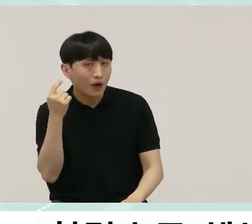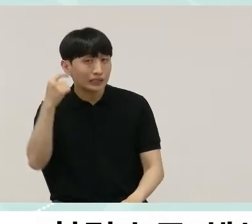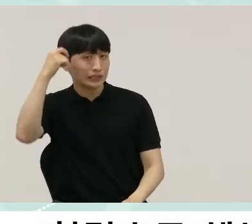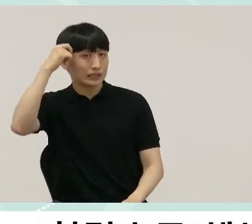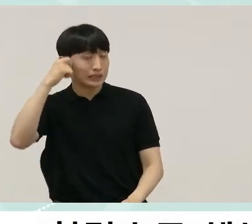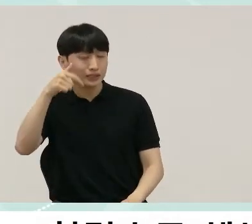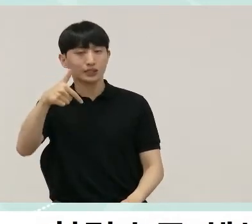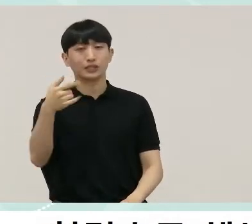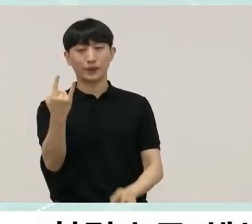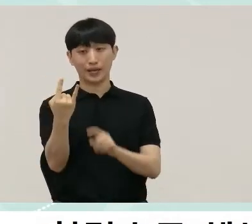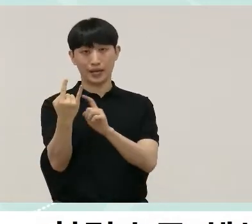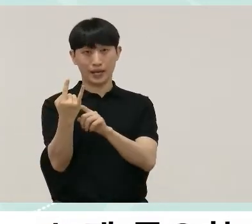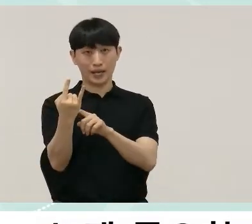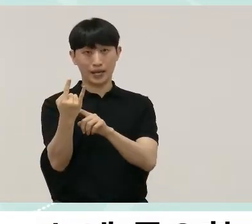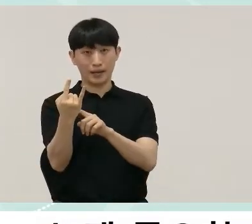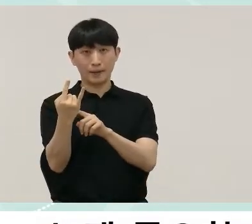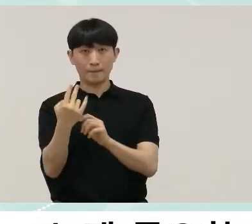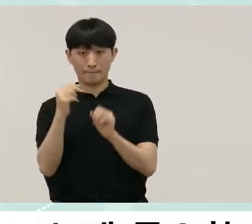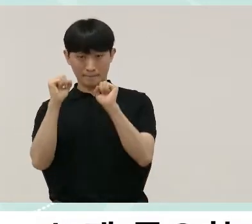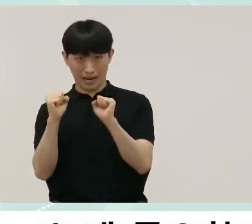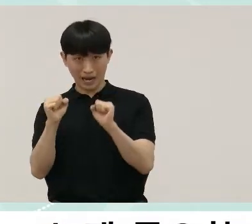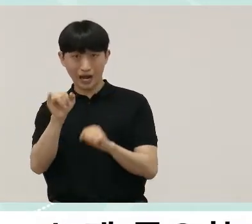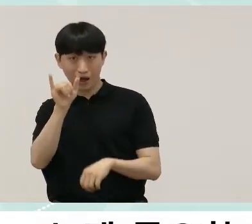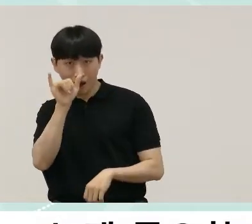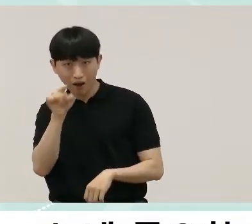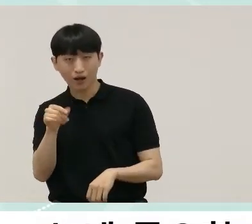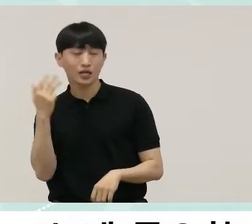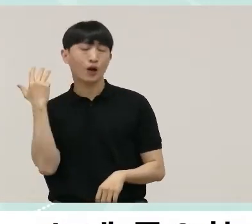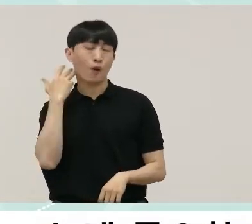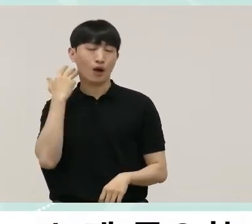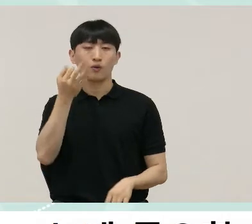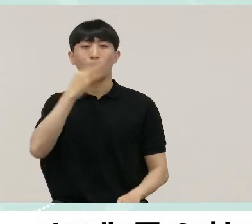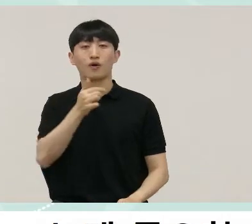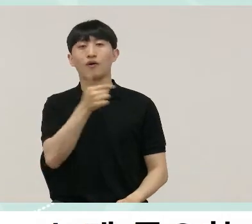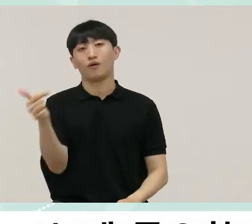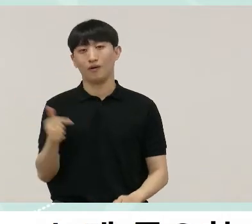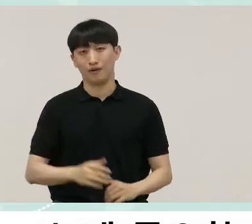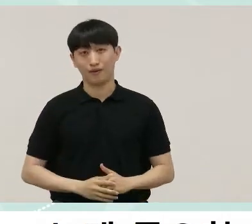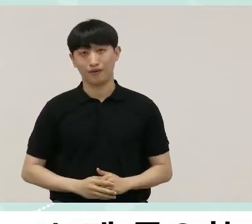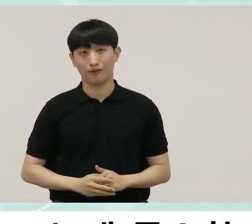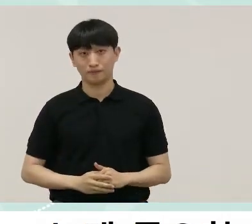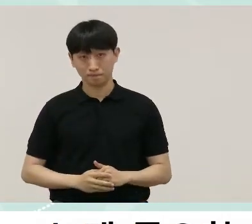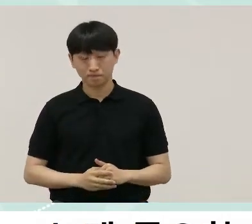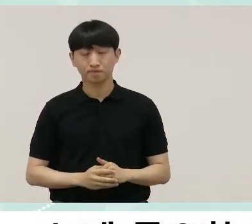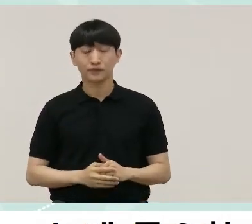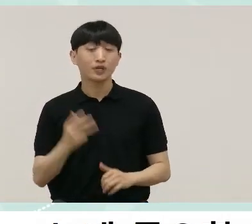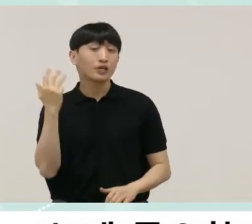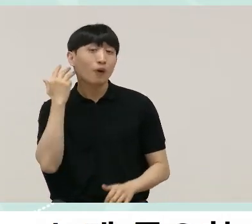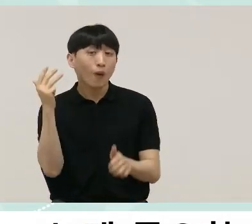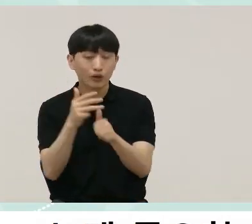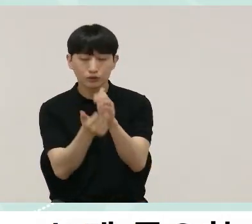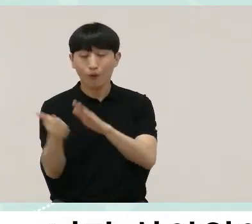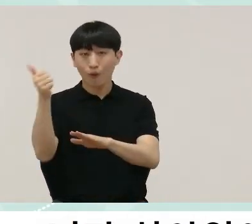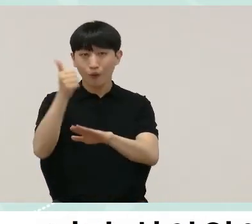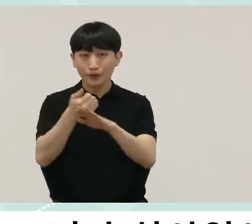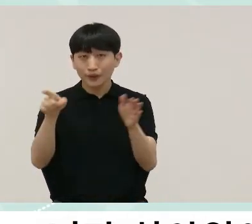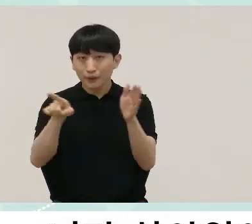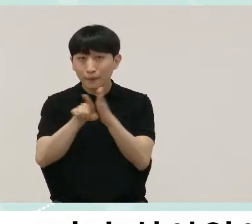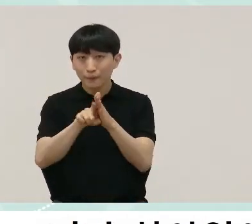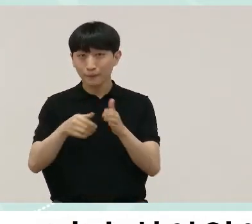있어야지만 인공와우를 효과적으로 사용할 수 있습니다. 그래서 성공적인 인공와우라고